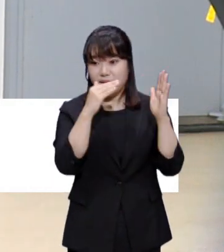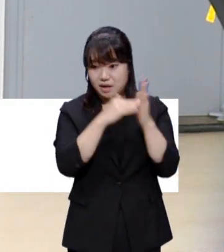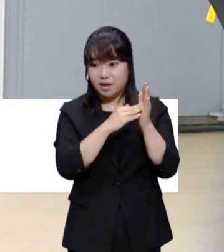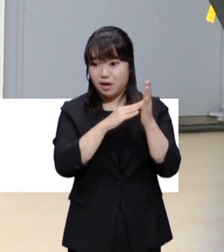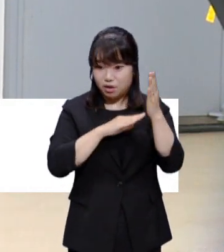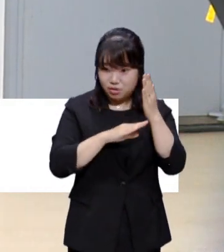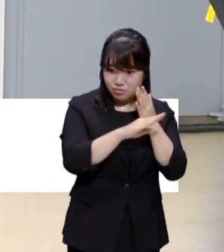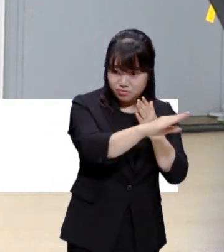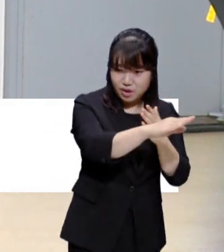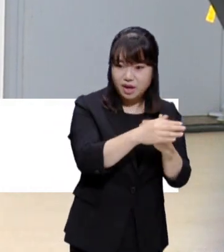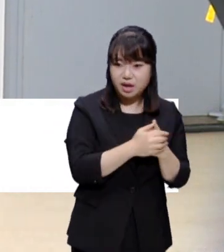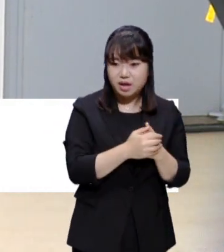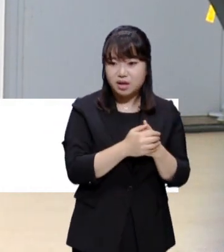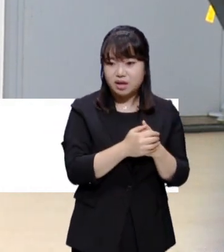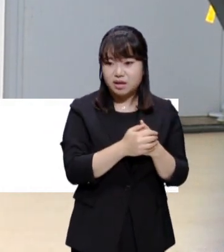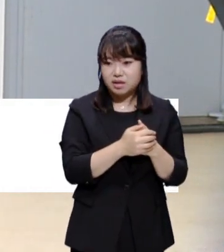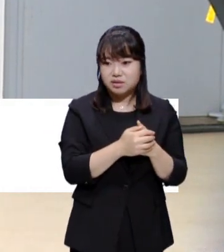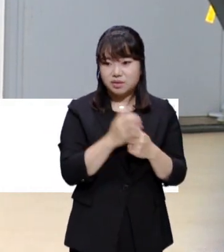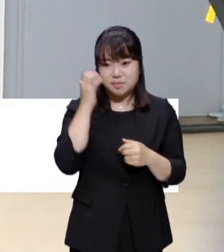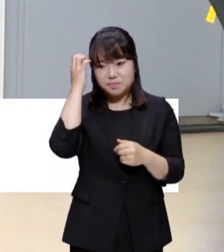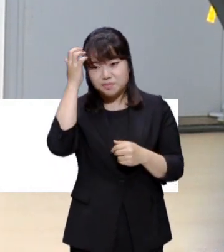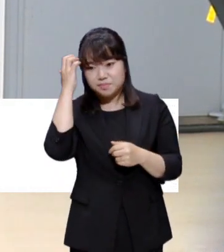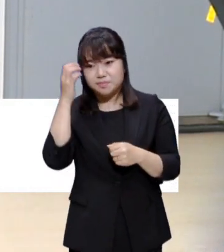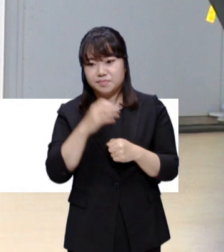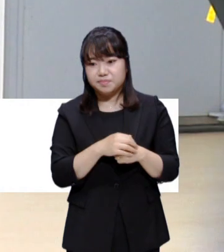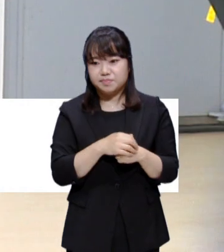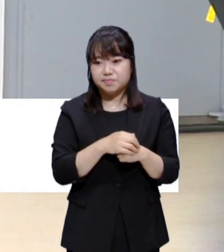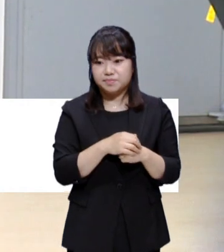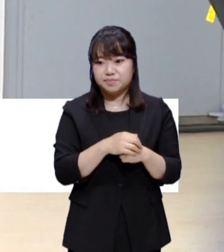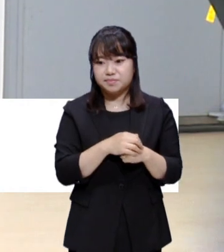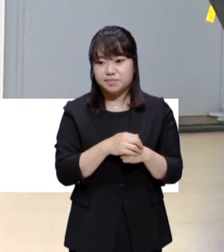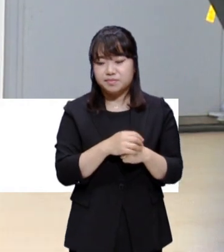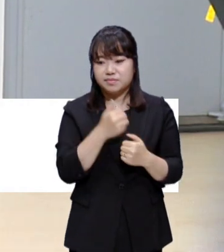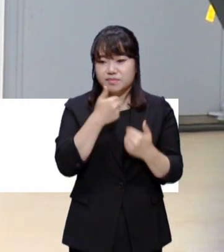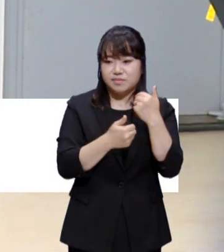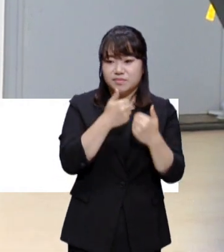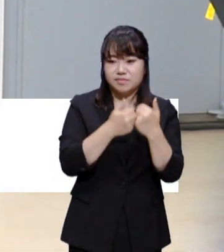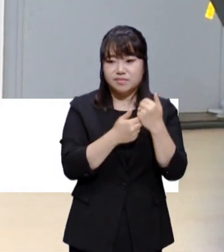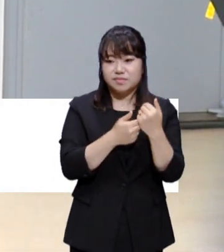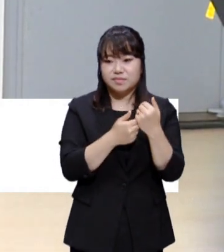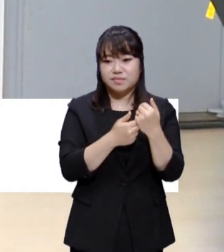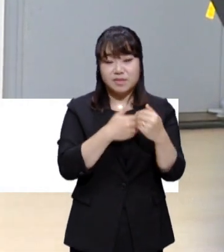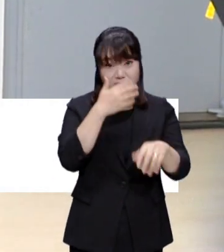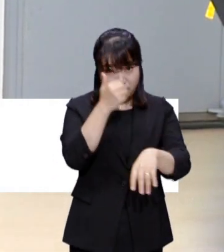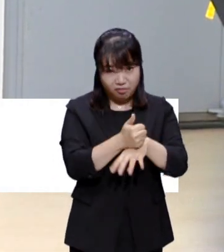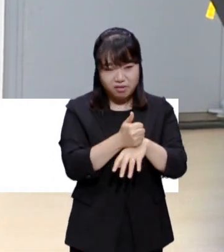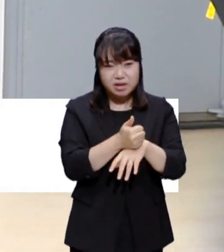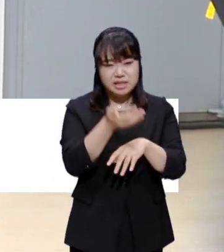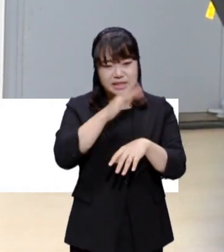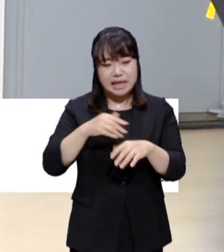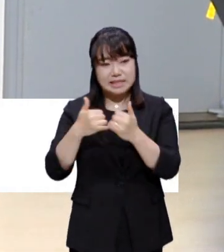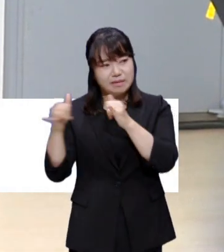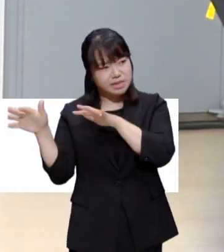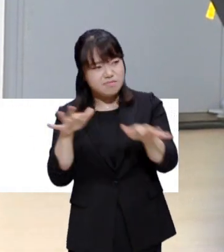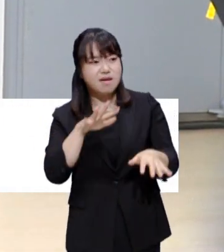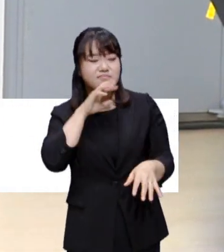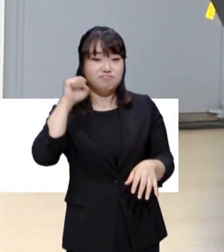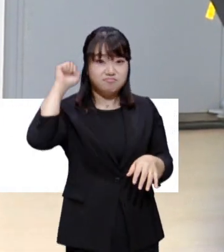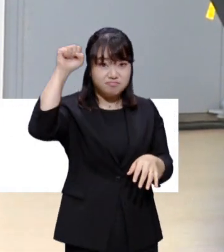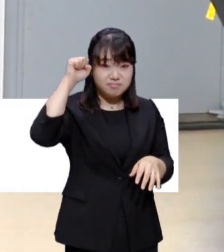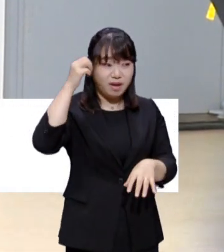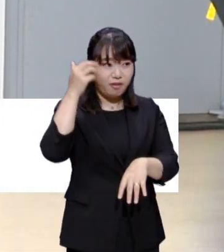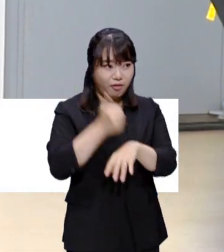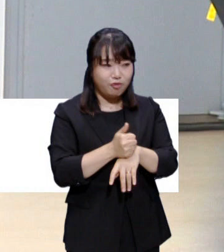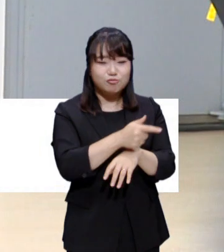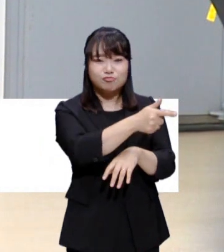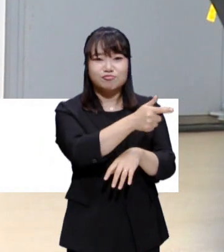발의를 했다가 이게 좀 그 부결이 되니까 이제 시민들이 굉장히 항의를 많이 해서 다시 이제 이거를 의결을